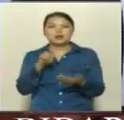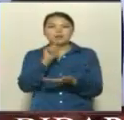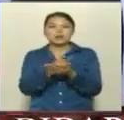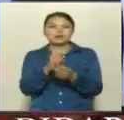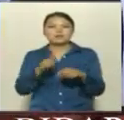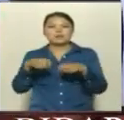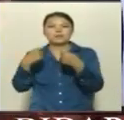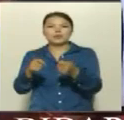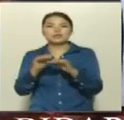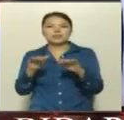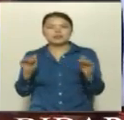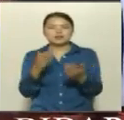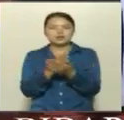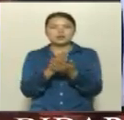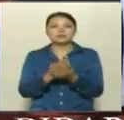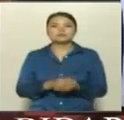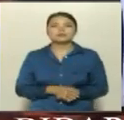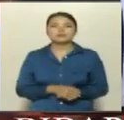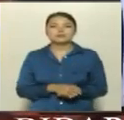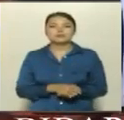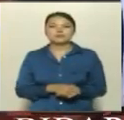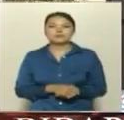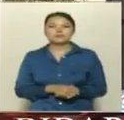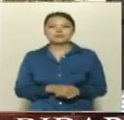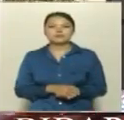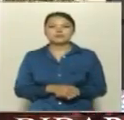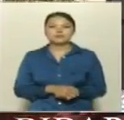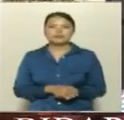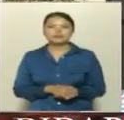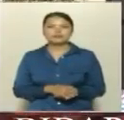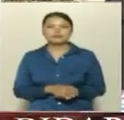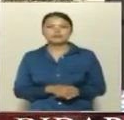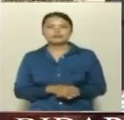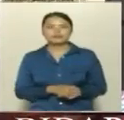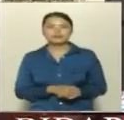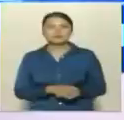каждого передать наследие предков последующему поколению аселькаширова бахаджанахметулы